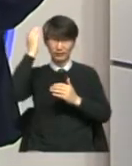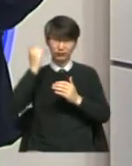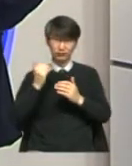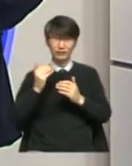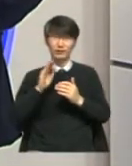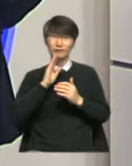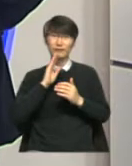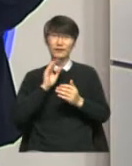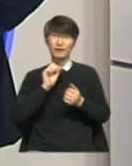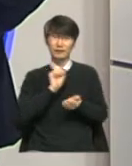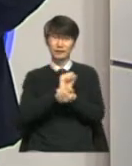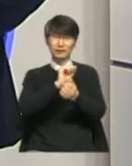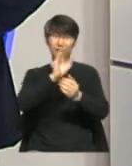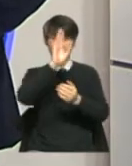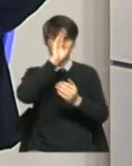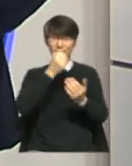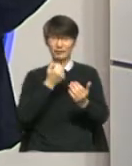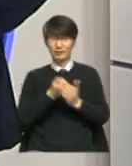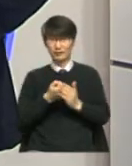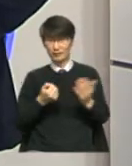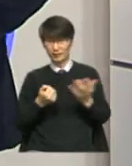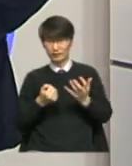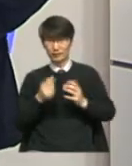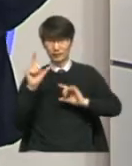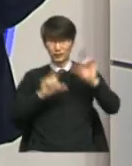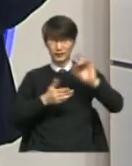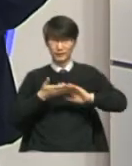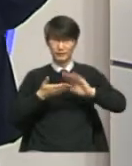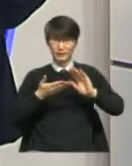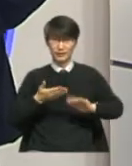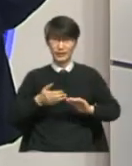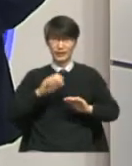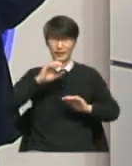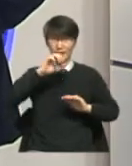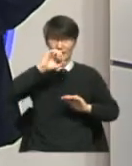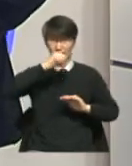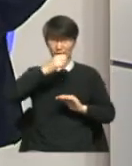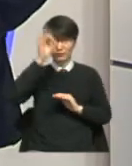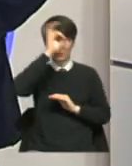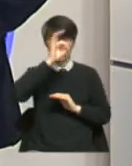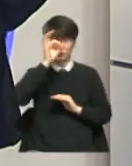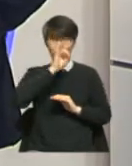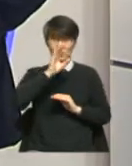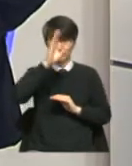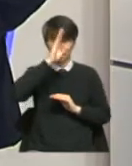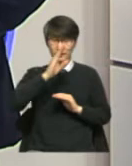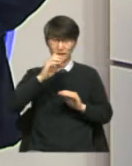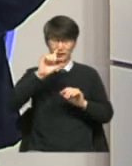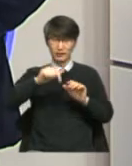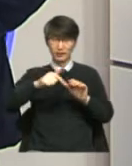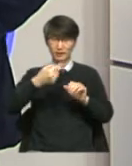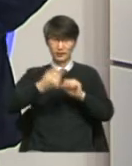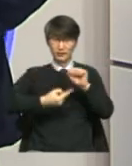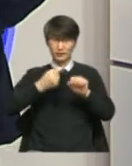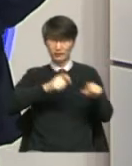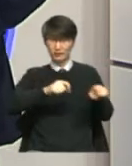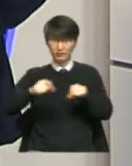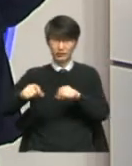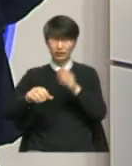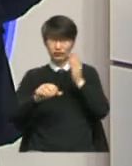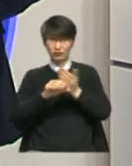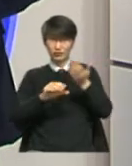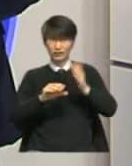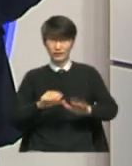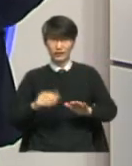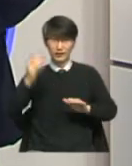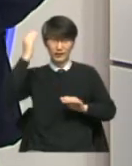전역이 감염병에 몸살을 앓고 있는 모양새입니다. 아프리카 돼지열병은 해를 넘기면서 계속되는 모습인데